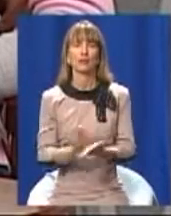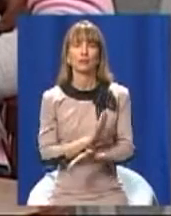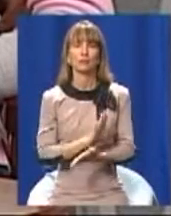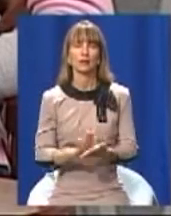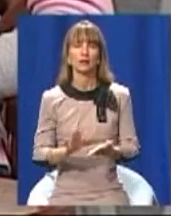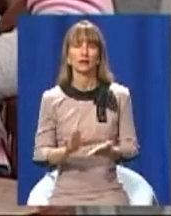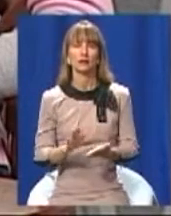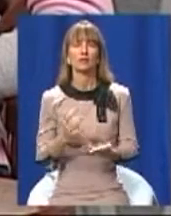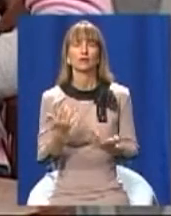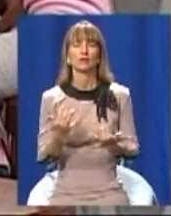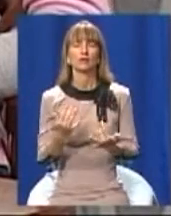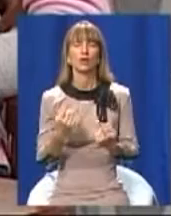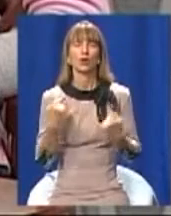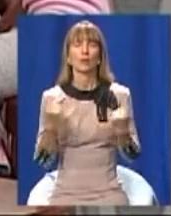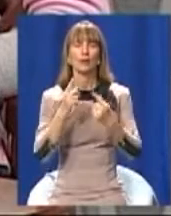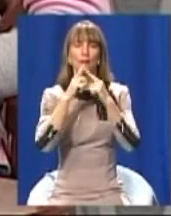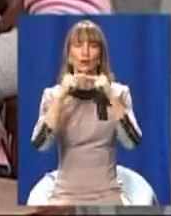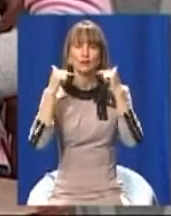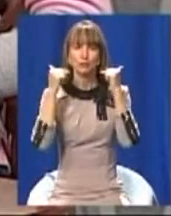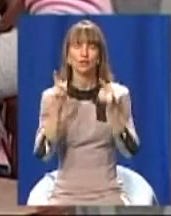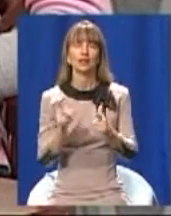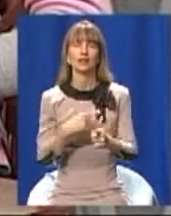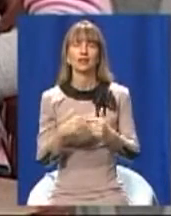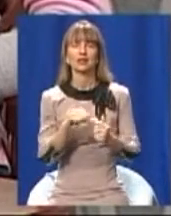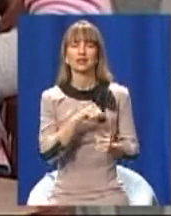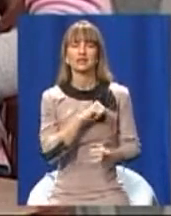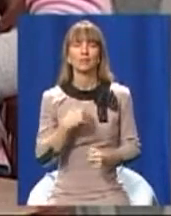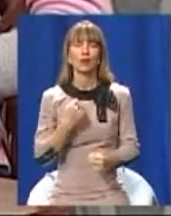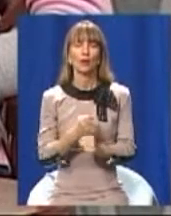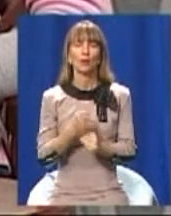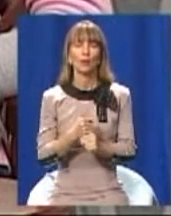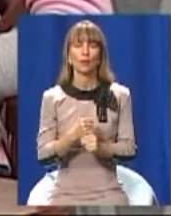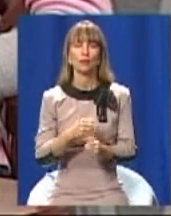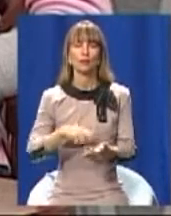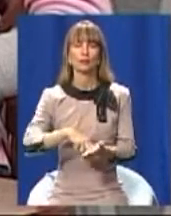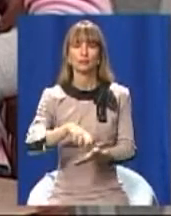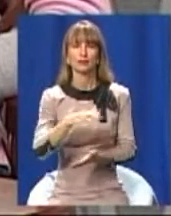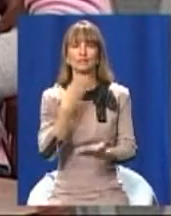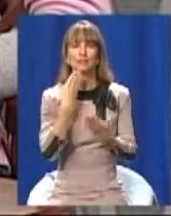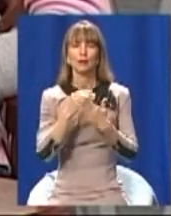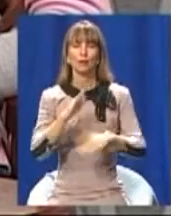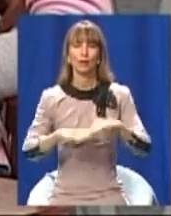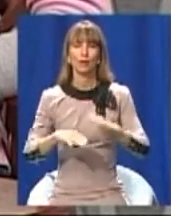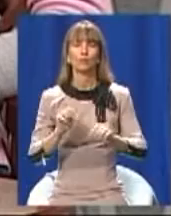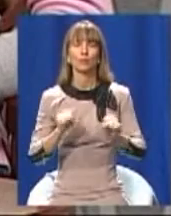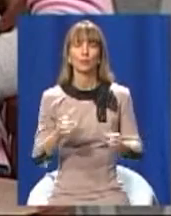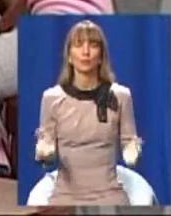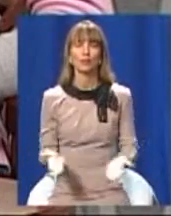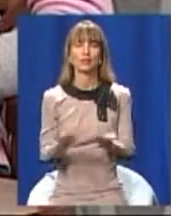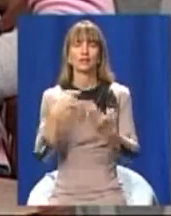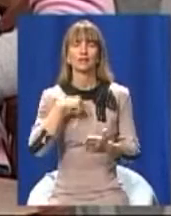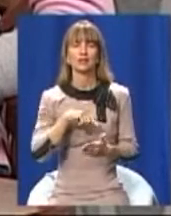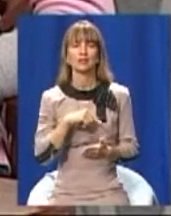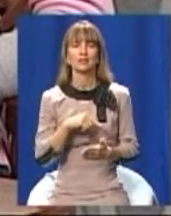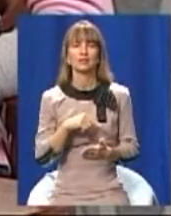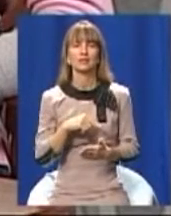безкоштовно, оскільки звичайна посмішка або якась саморобна листівка власними руками може дійсно підняти настрій навіть